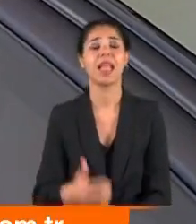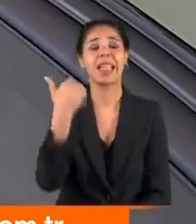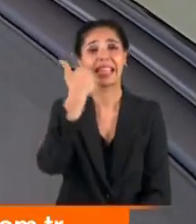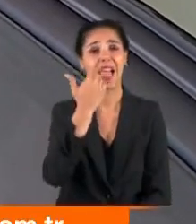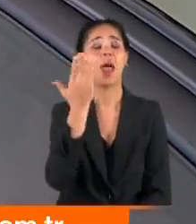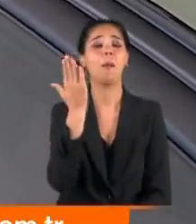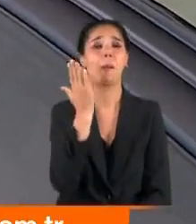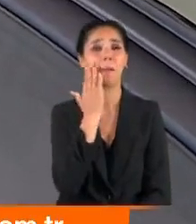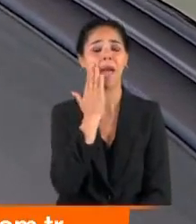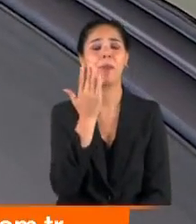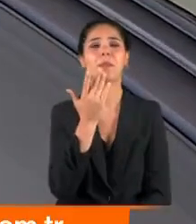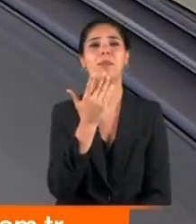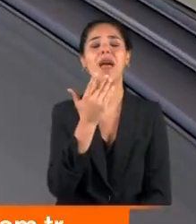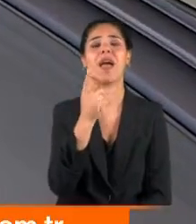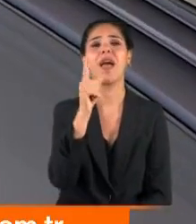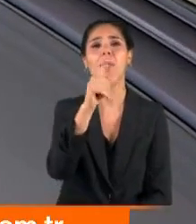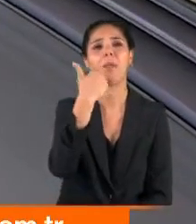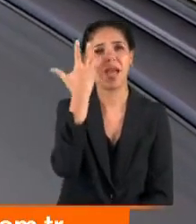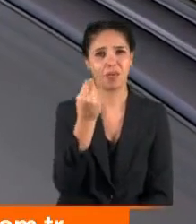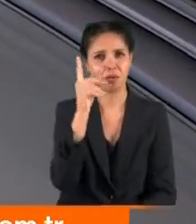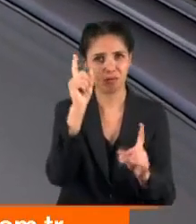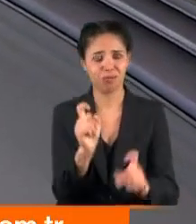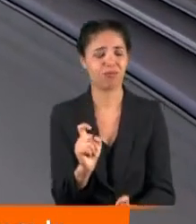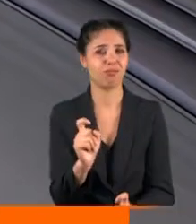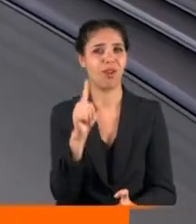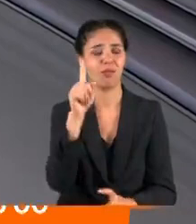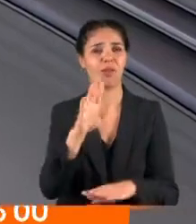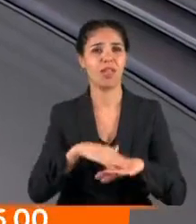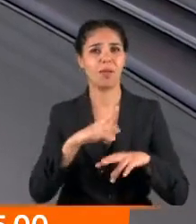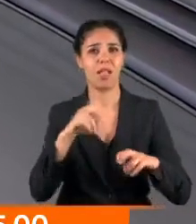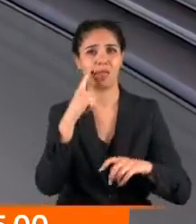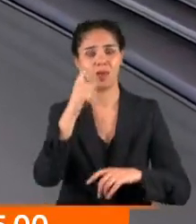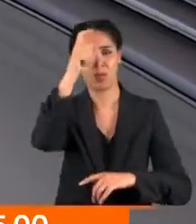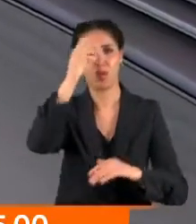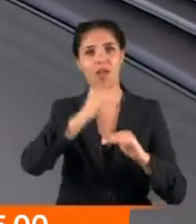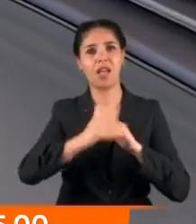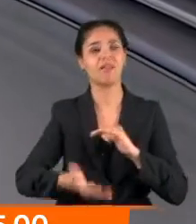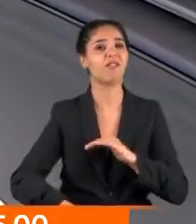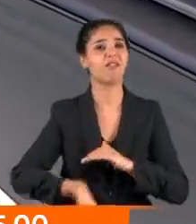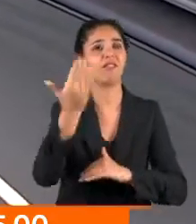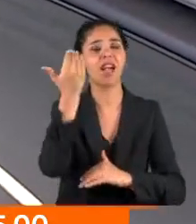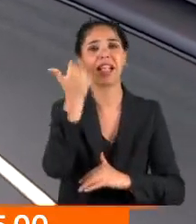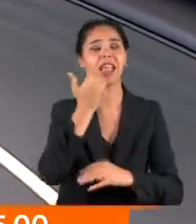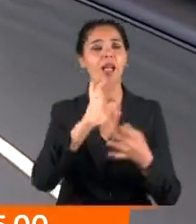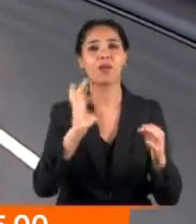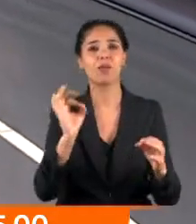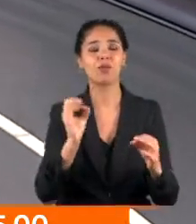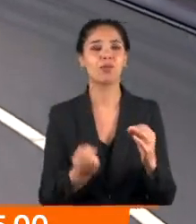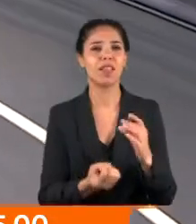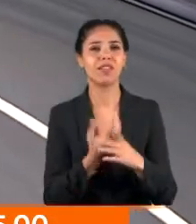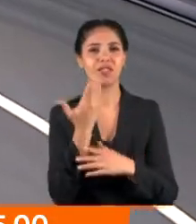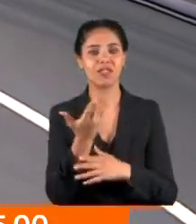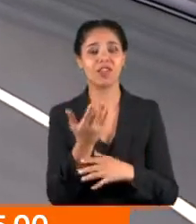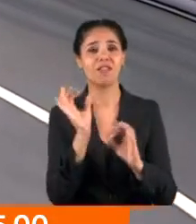Yalının beyazı pembesi olur mu tartışması devam ederken yapılan bir araştırma Türk halkının en çok kullandığı yalan cümlelerini ortaya